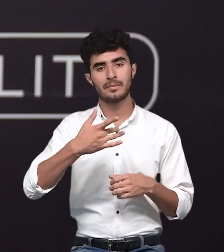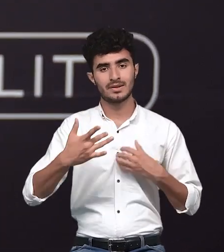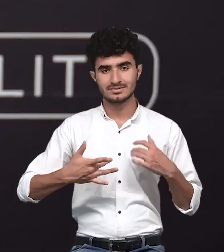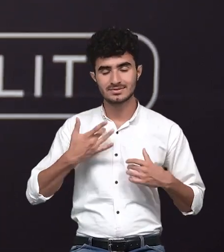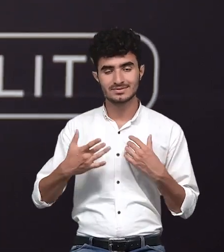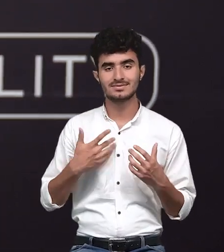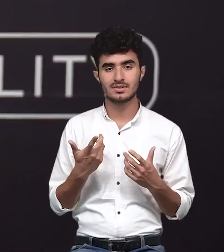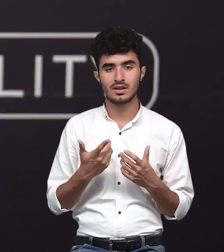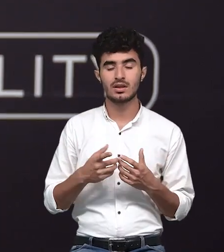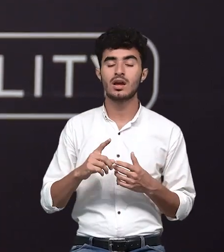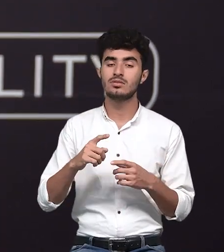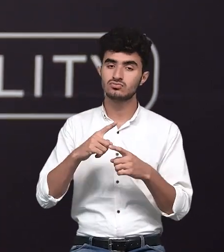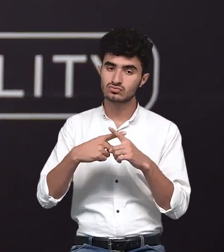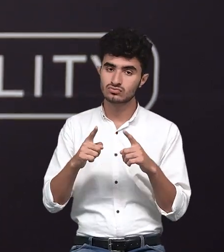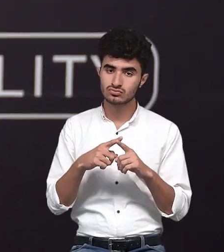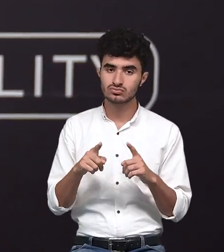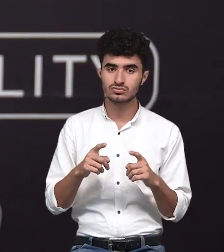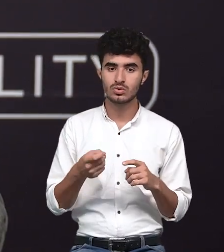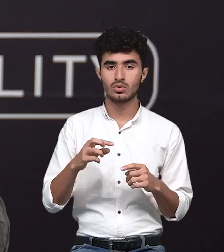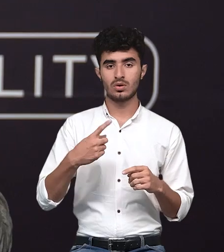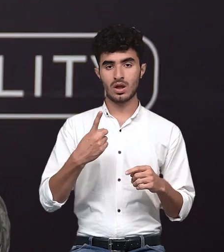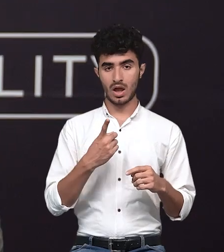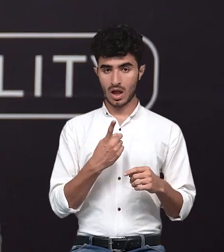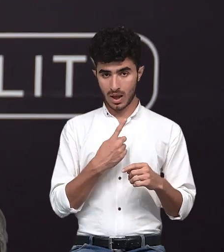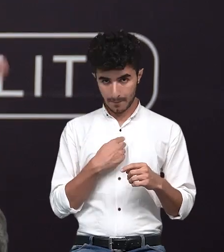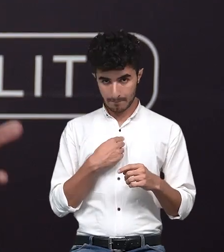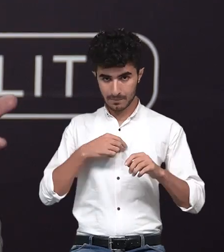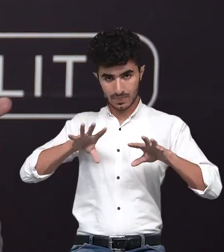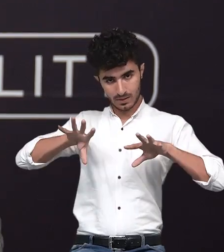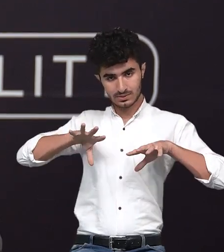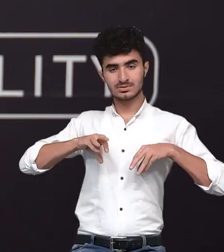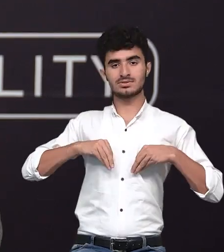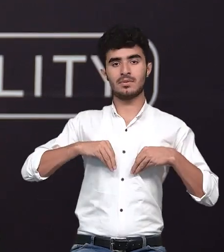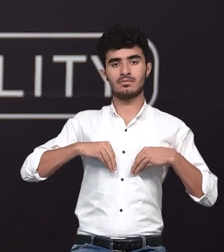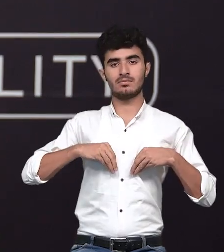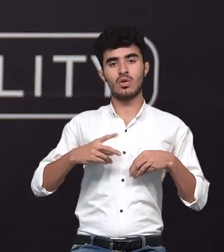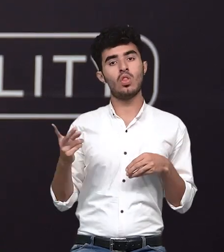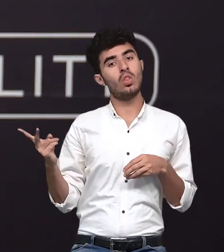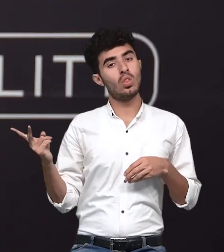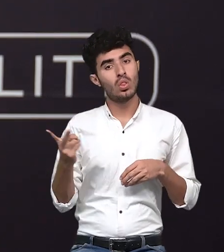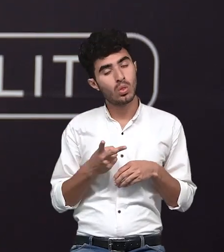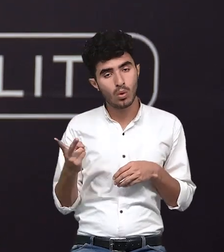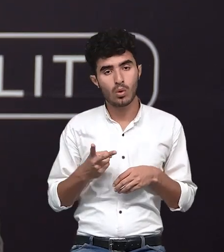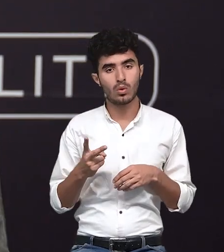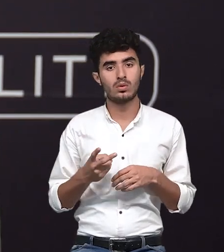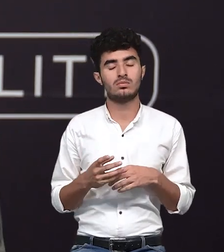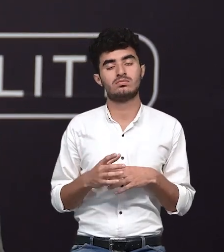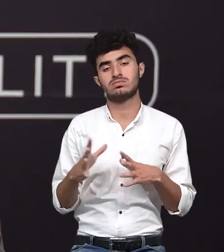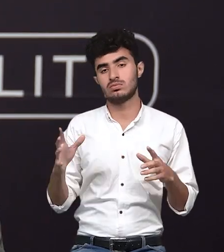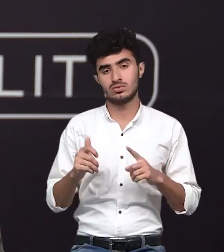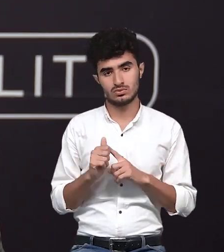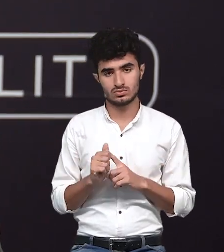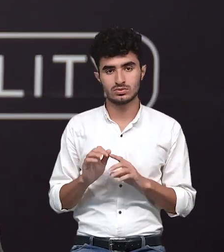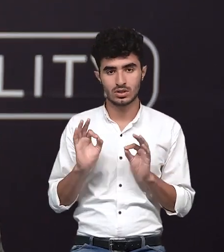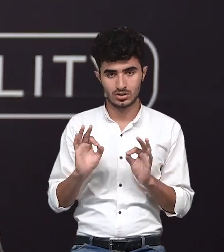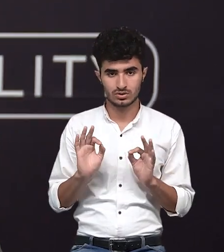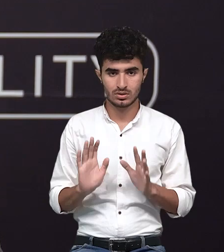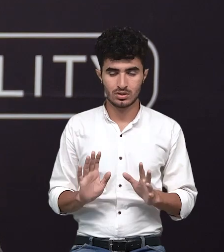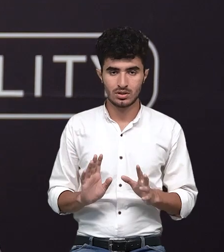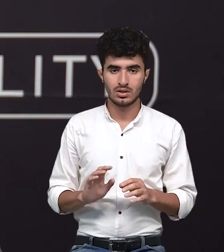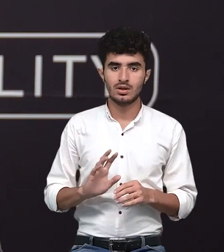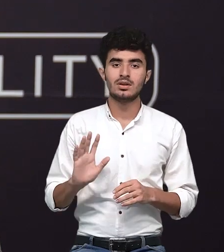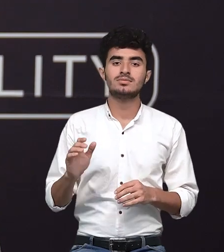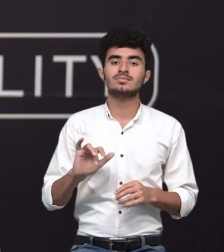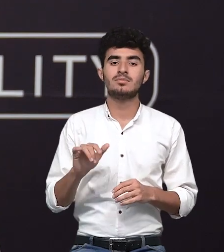ٹراما نے دیے ہیں اس کو چینج اور اپنے سیلف کو ایکسیپٹ کرنا، یہ دونوں ساتھ ساتھ اس میں چلائے جاتے ہیں کہ آپ اپنے آپ کو